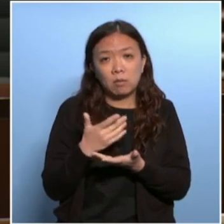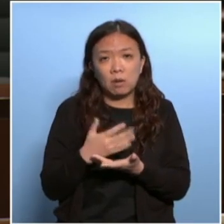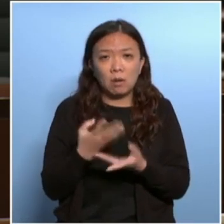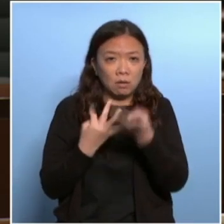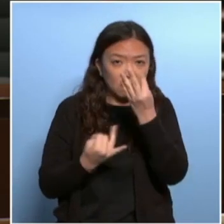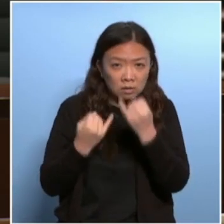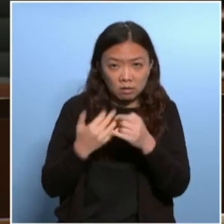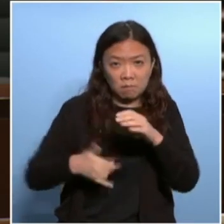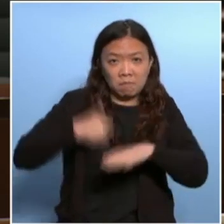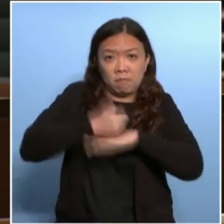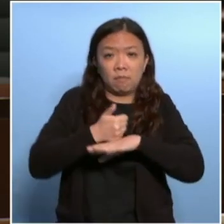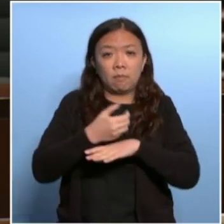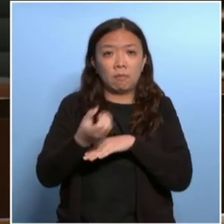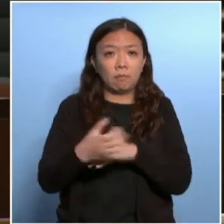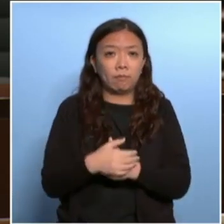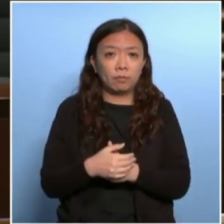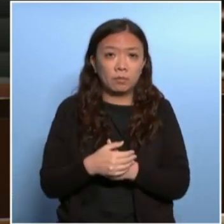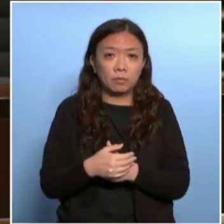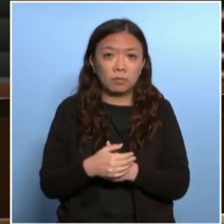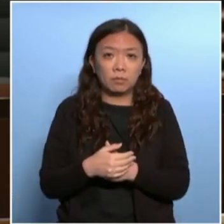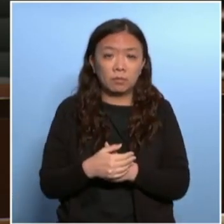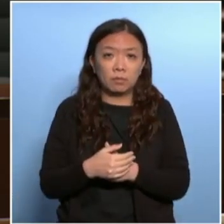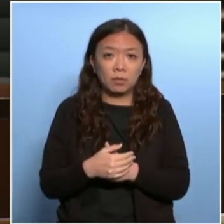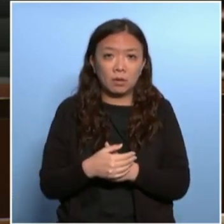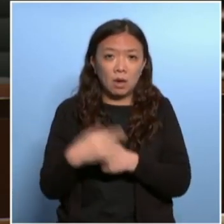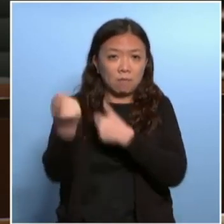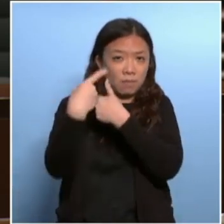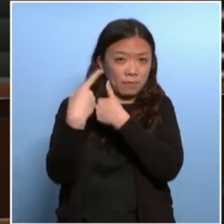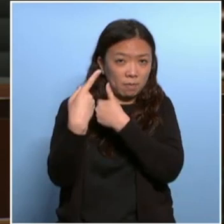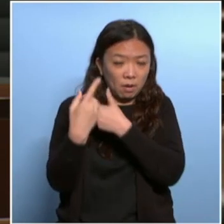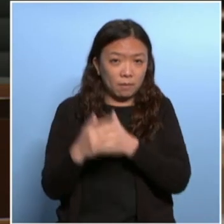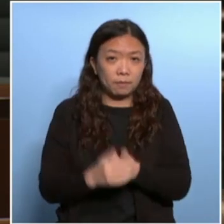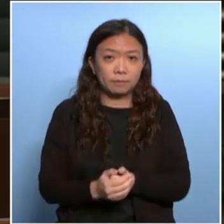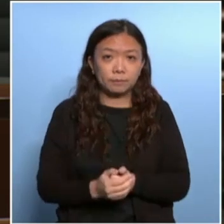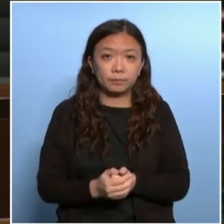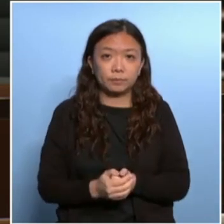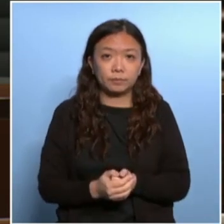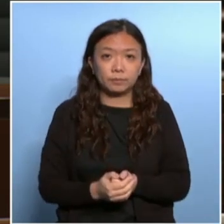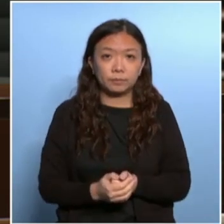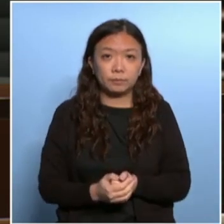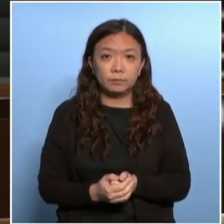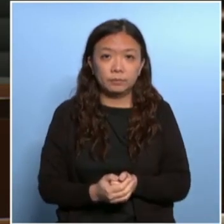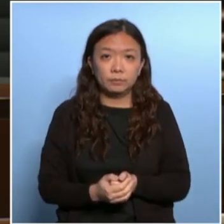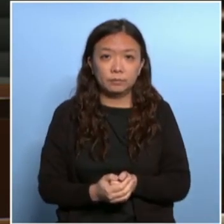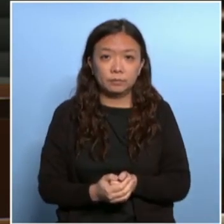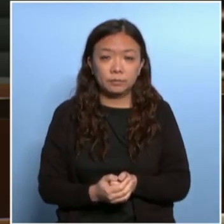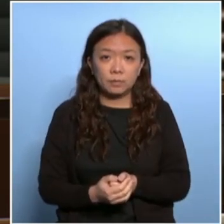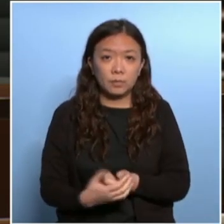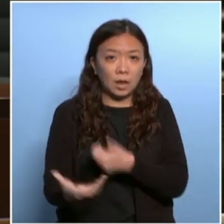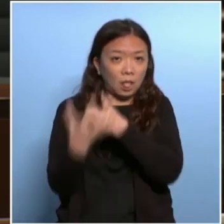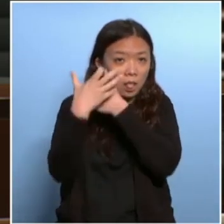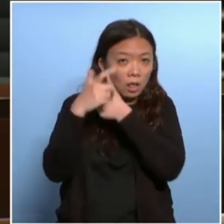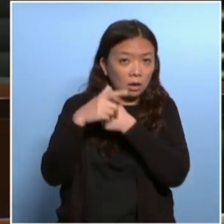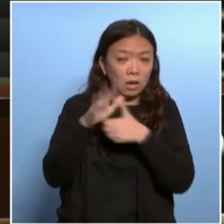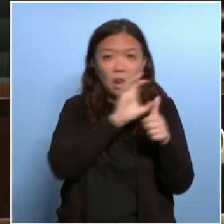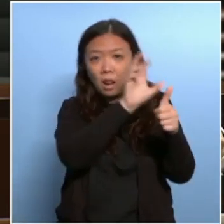個人彈上來呢，就要出來又譴責我啊，又就指罵這個秘書處